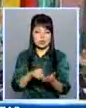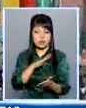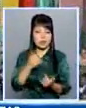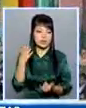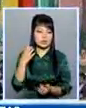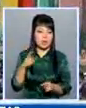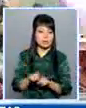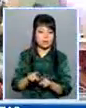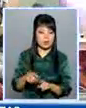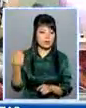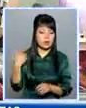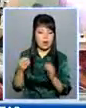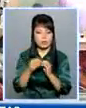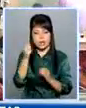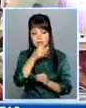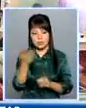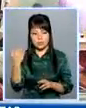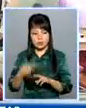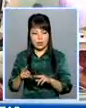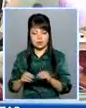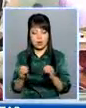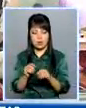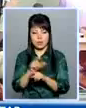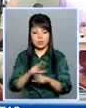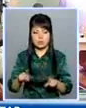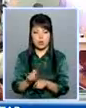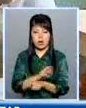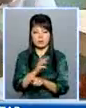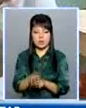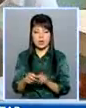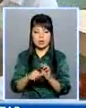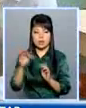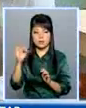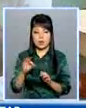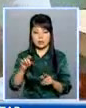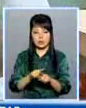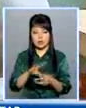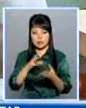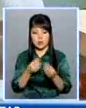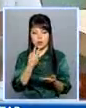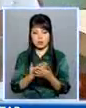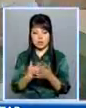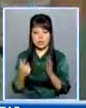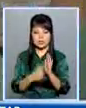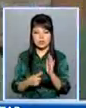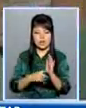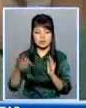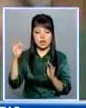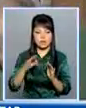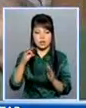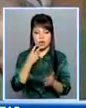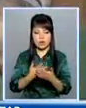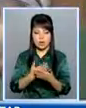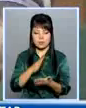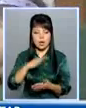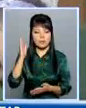Қызылорда осыдан 10 жыл бұрын 10 мектепке дейінгі мекемелермен қамту небәрі 6% құраса, қазір бұл көрсеткіш 70%-ға жетті.